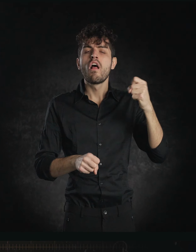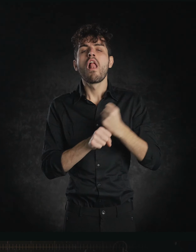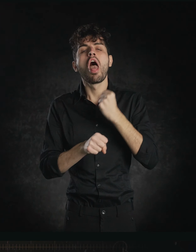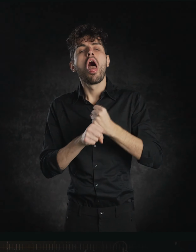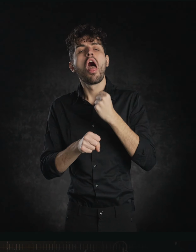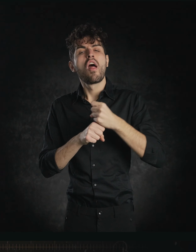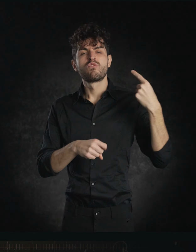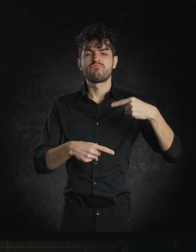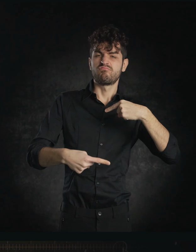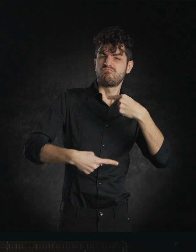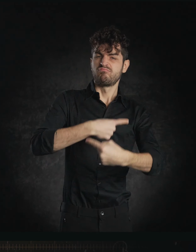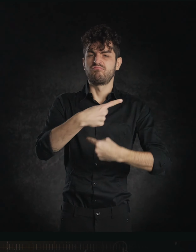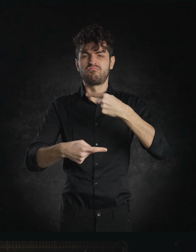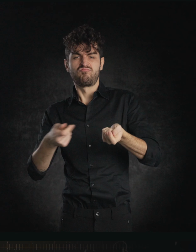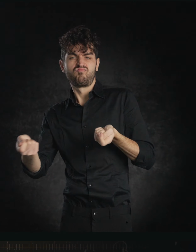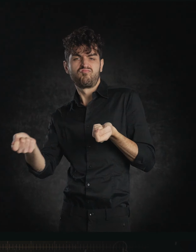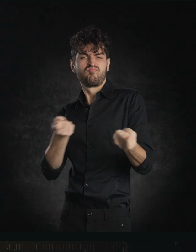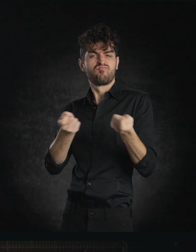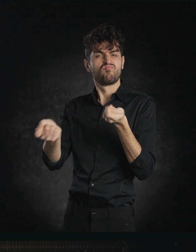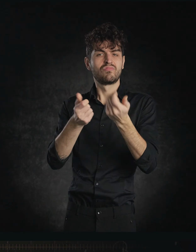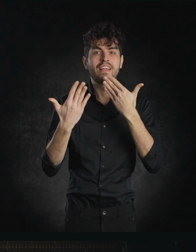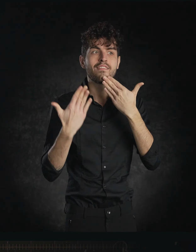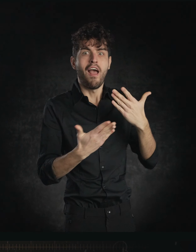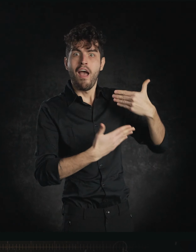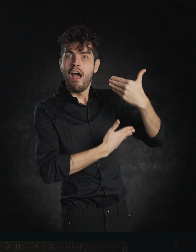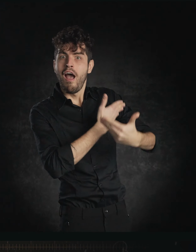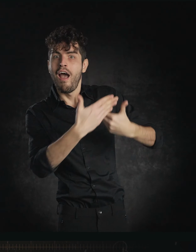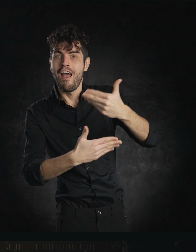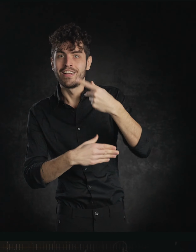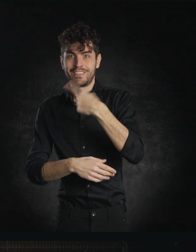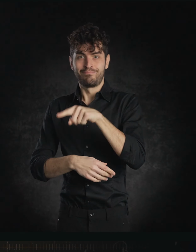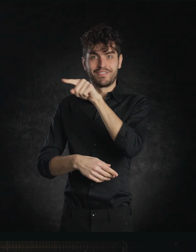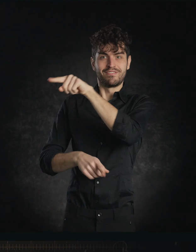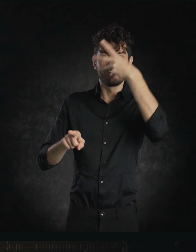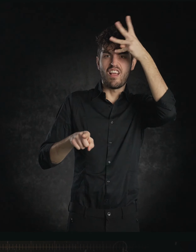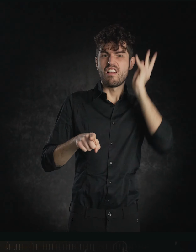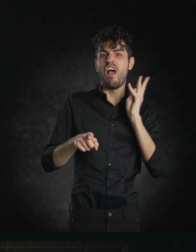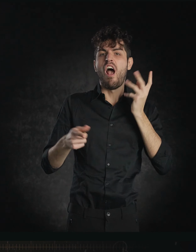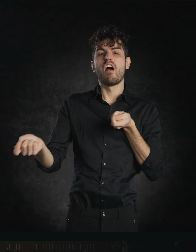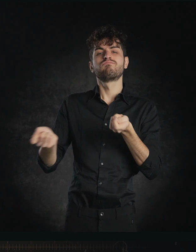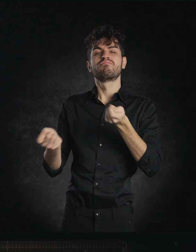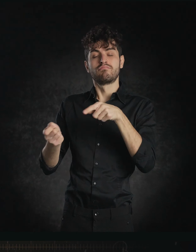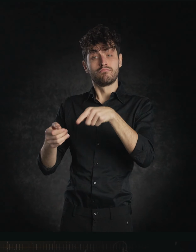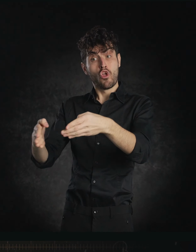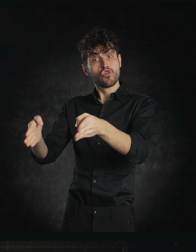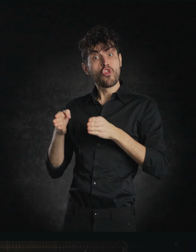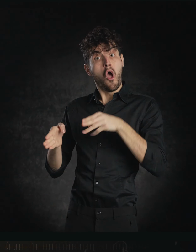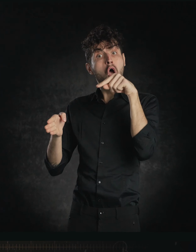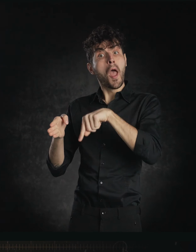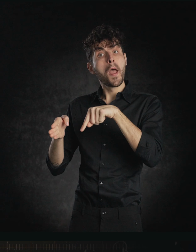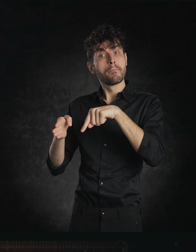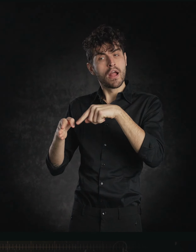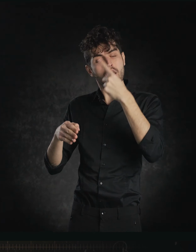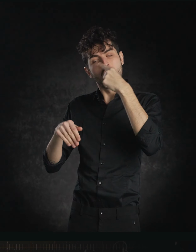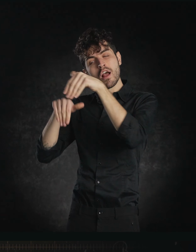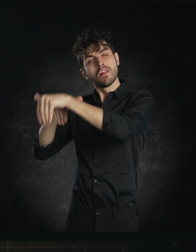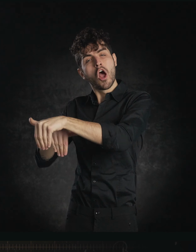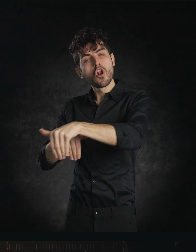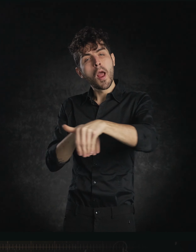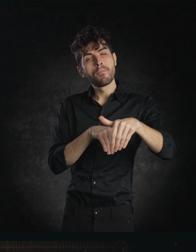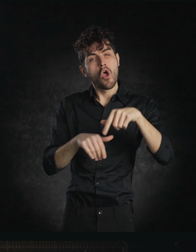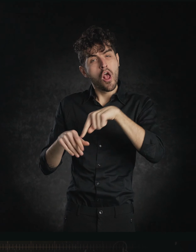garantire i lavori, che i lavori potessero andare avanti all'interno delle tombe, all'interno della necropoli e